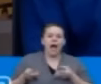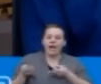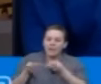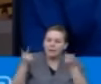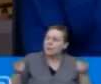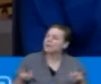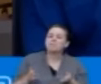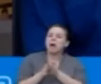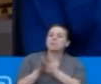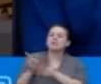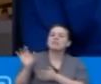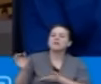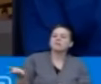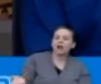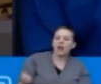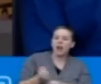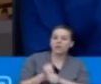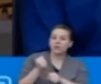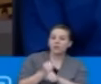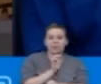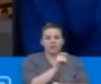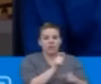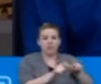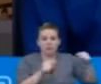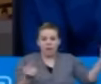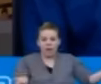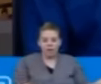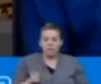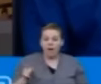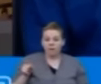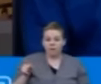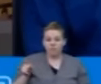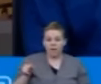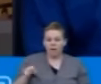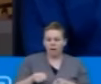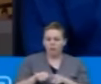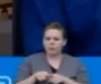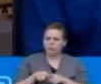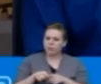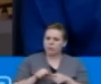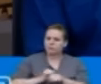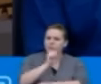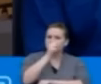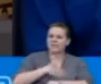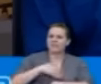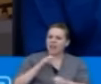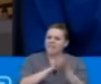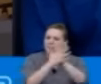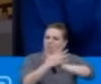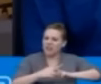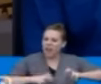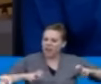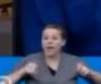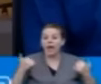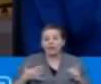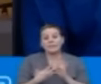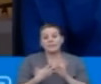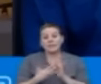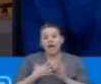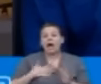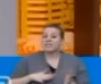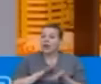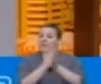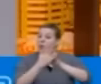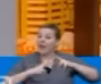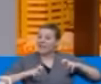כל, מה המוטיבציה מאחורי זה לעשות את עבודתם של אנשים אחרים? אתה גם אתרת להפוך את זה לחקירה, זה בדיקה כרגע, להפוך את זה